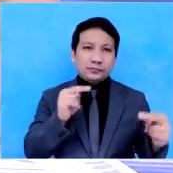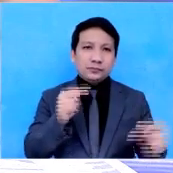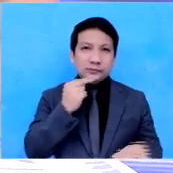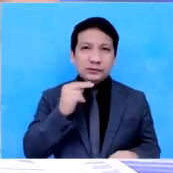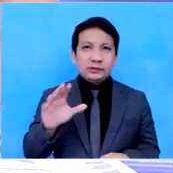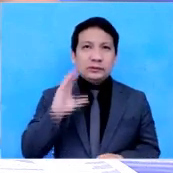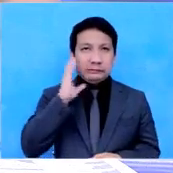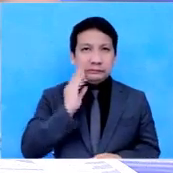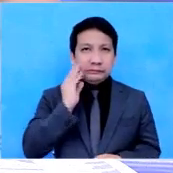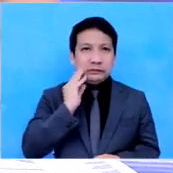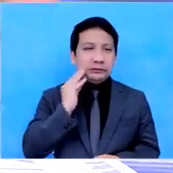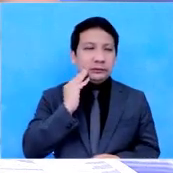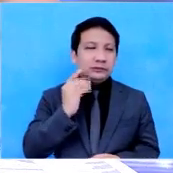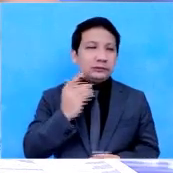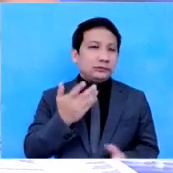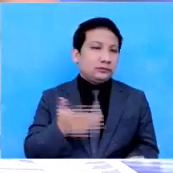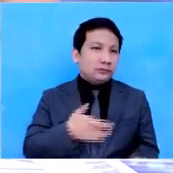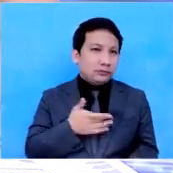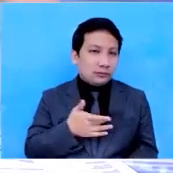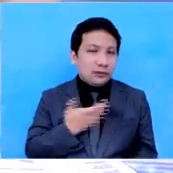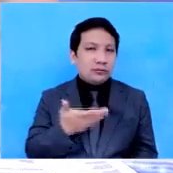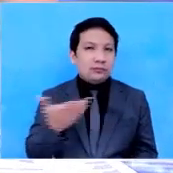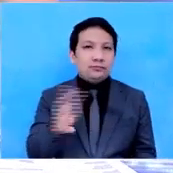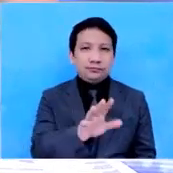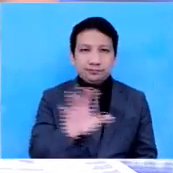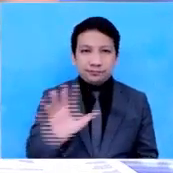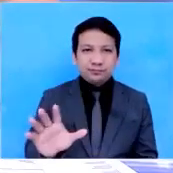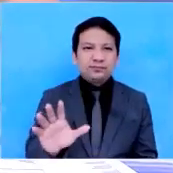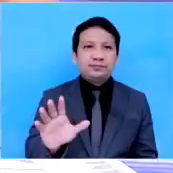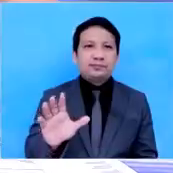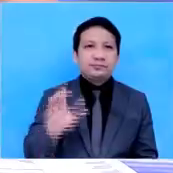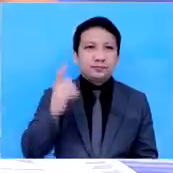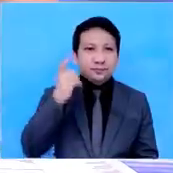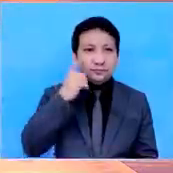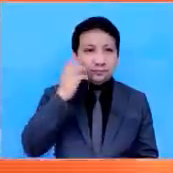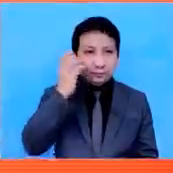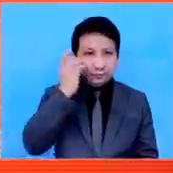kanyang karanasan. Nasa frontline ng balitang yan, si Gary De Leon.